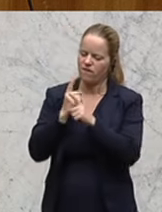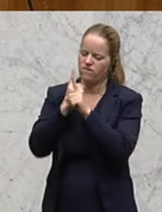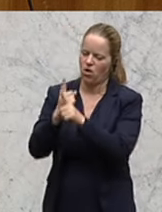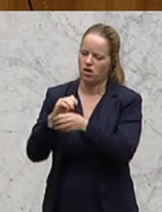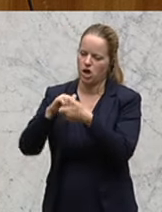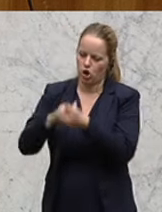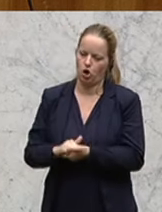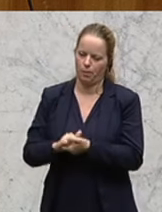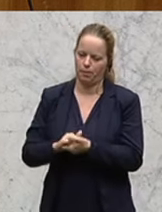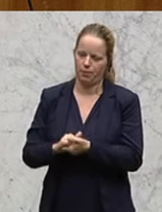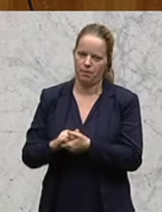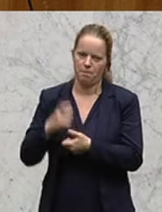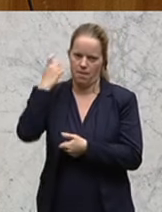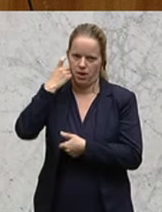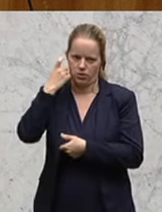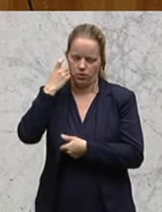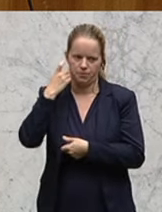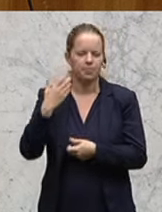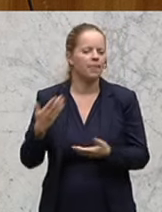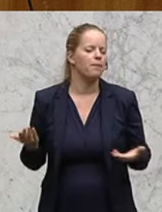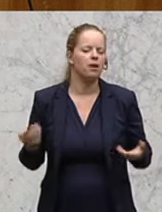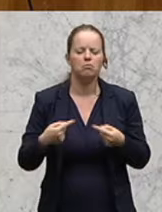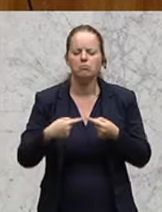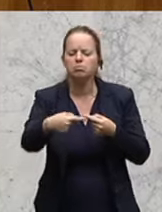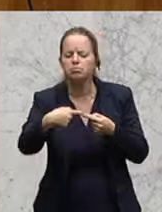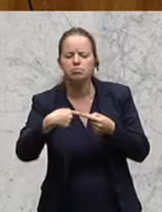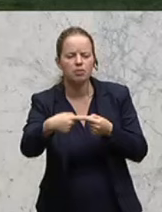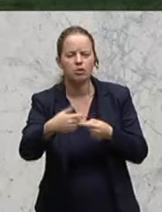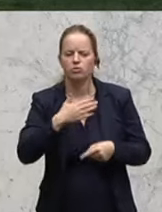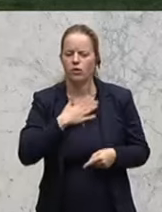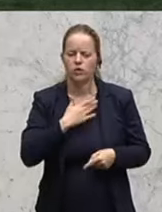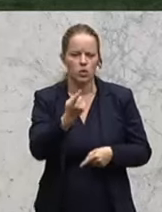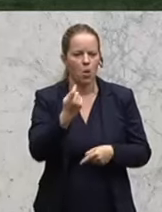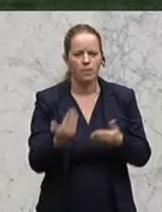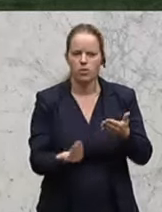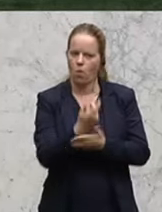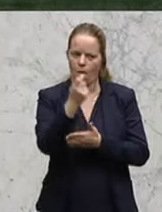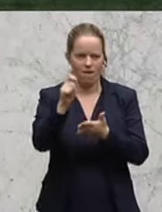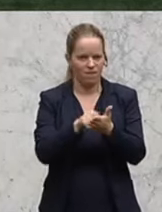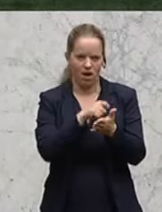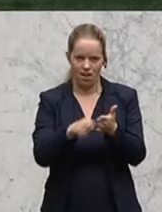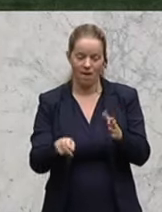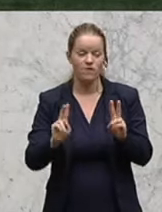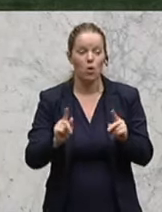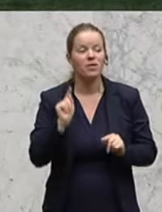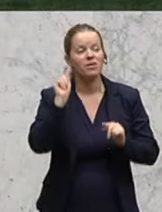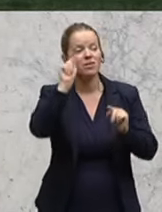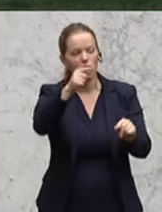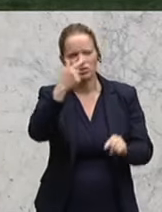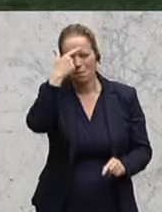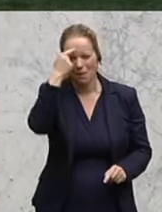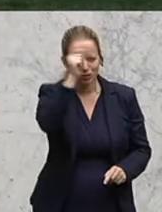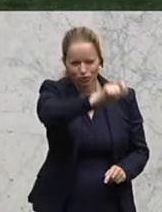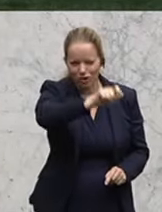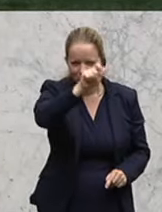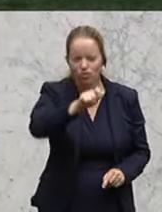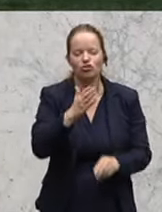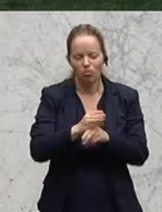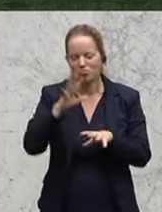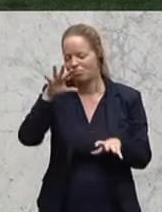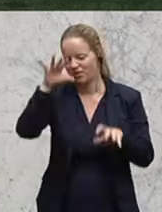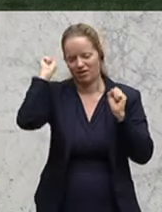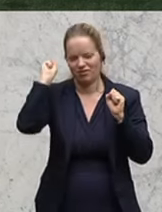es schon. Es wird Neuwahlen geben, früher oder später. Weil die Menschen haben längst begriffen, dass sich das nicht mehr ausgeht.